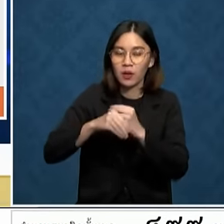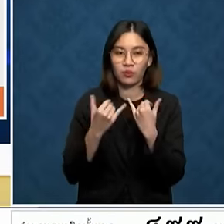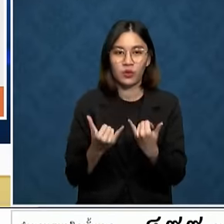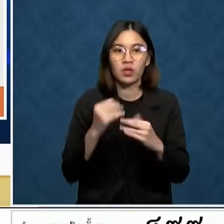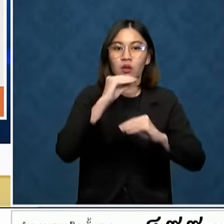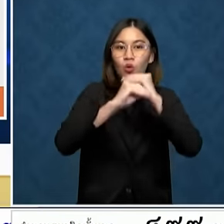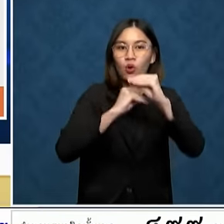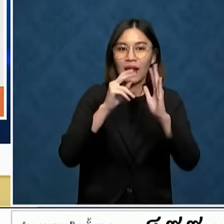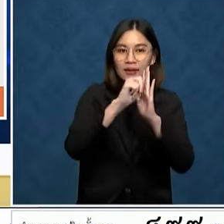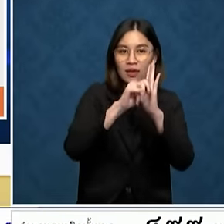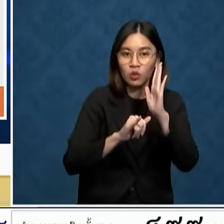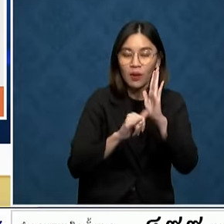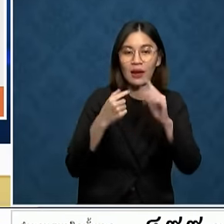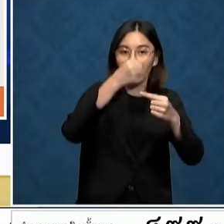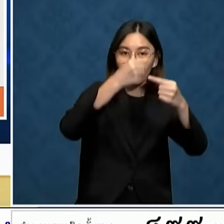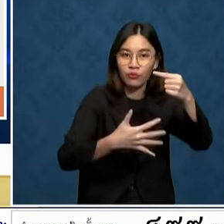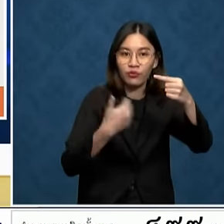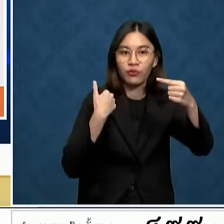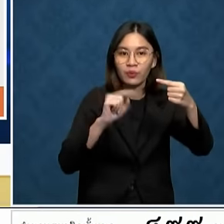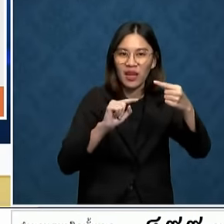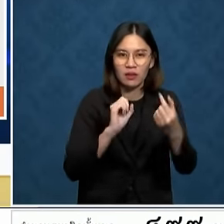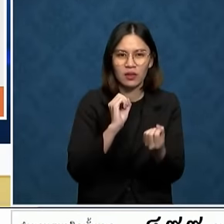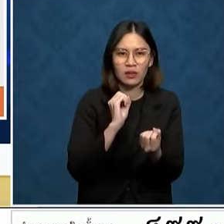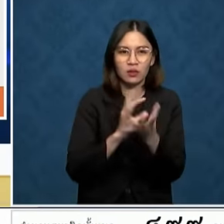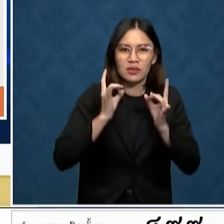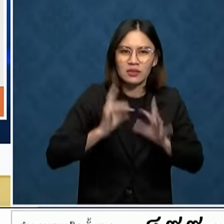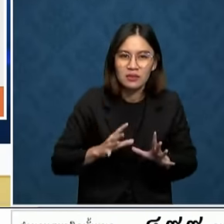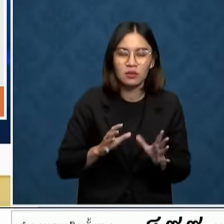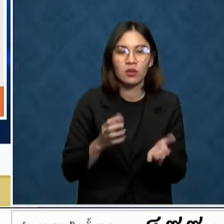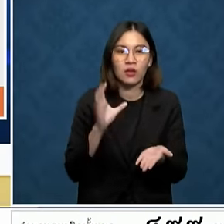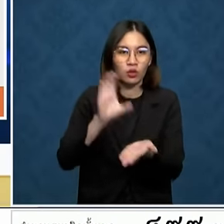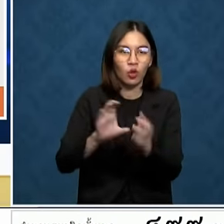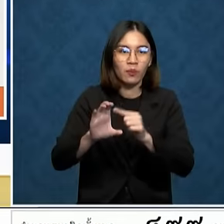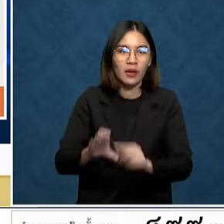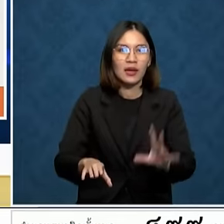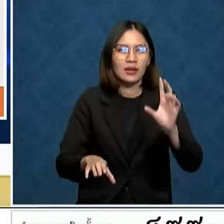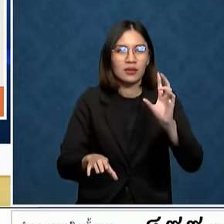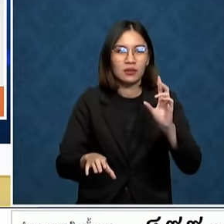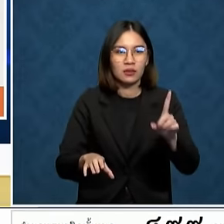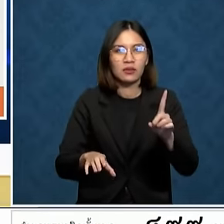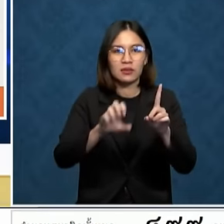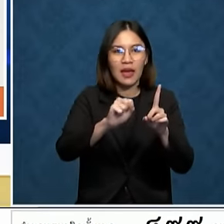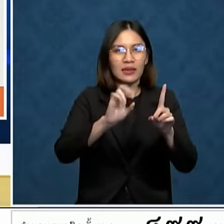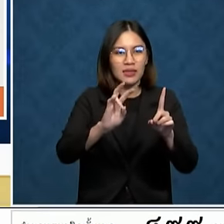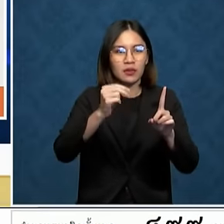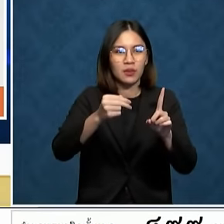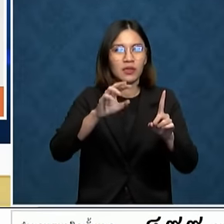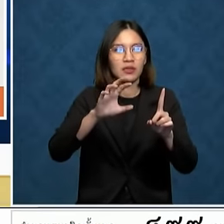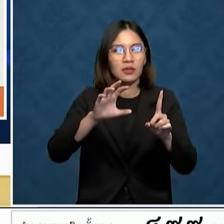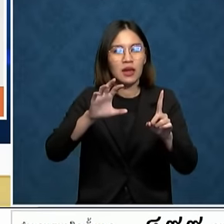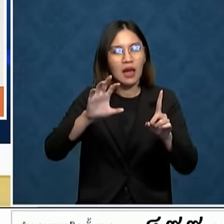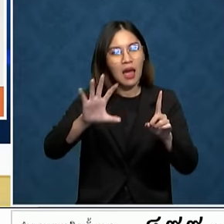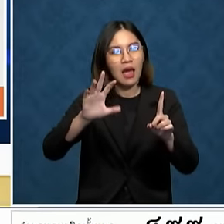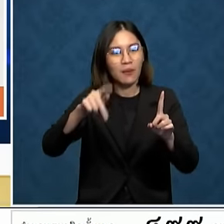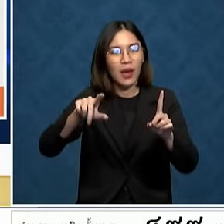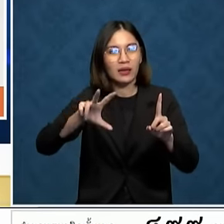ก็คอโคลงการหอโนโยบายอะไรบางครับที่เสี่ยงจะถูกรวมอยในก้อน 1,05,000,000าทนี้ทรัฐบาลนั้นตองตั